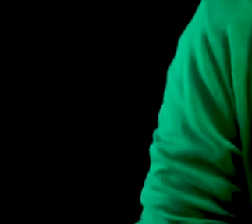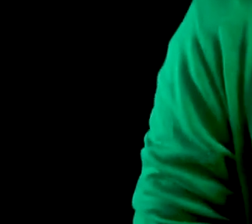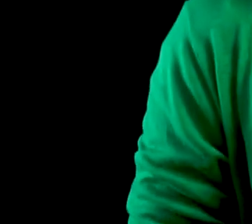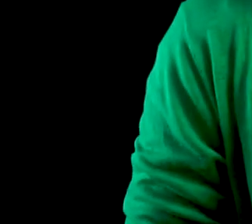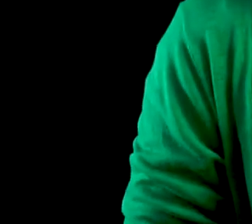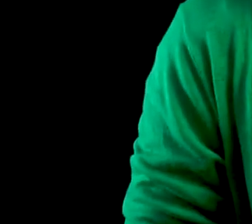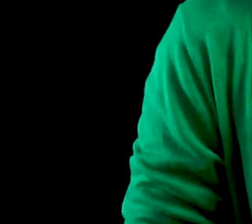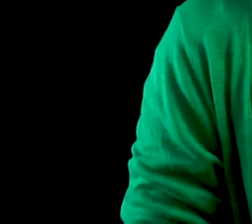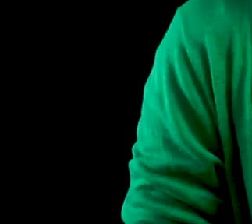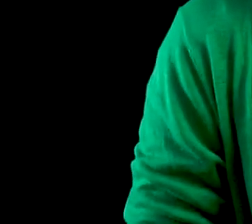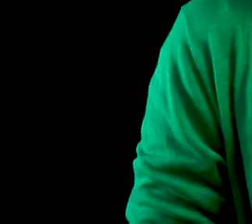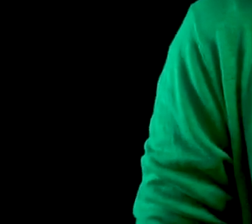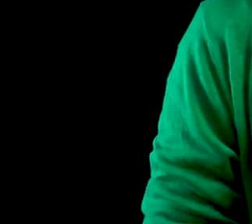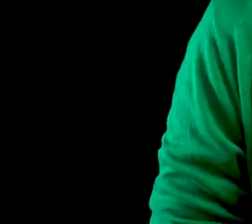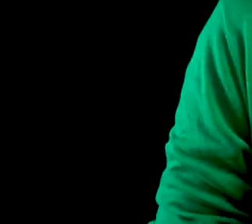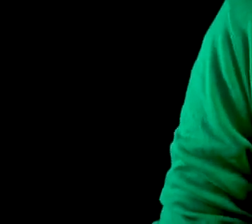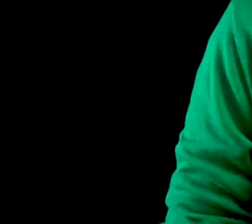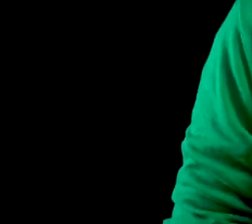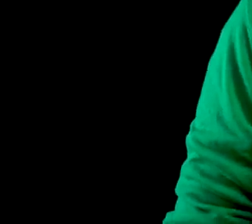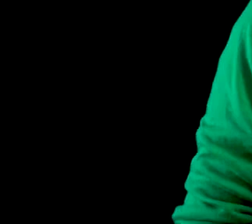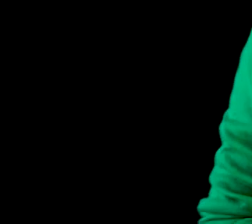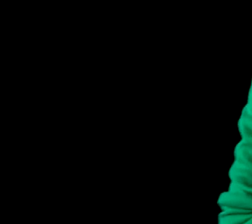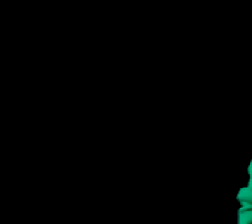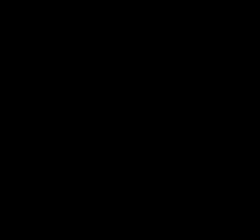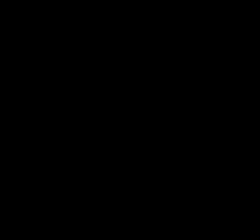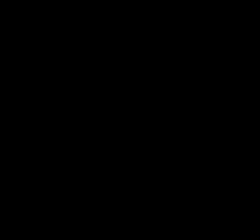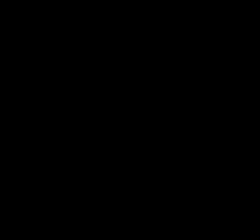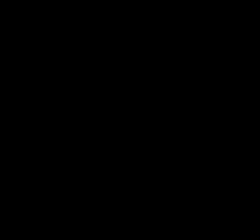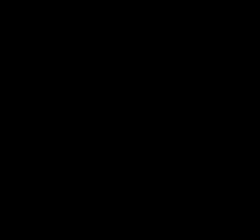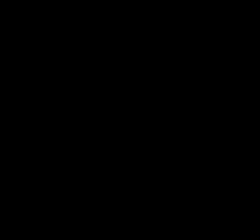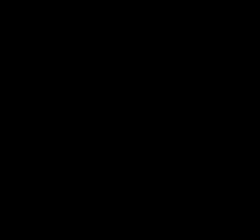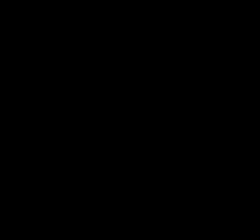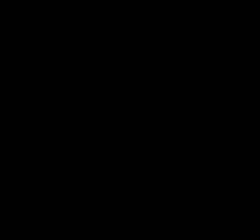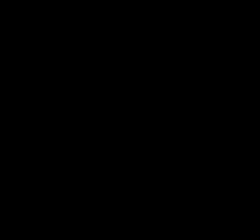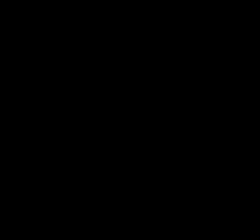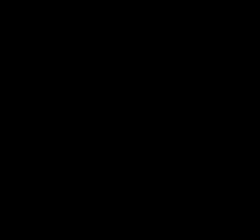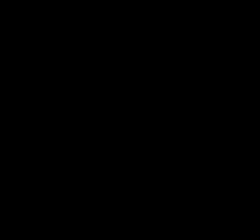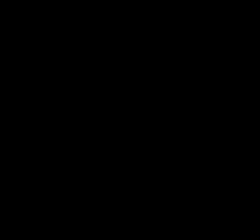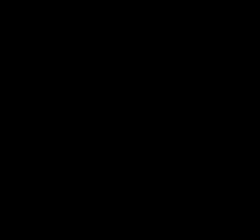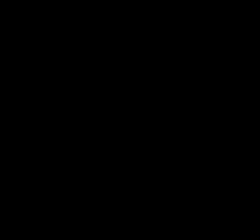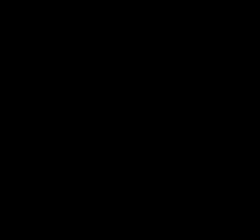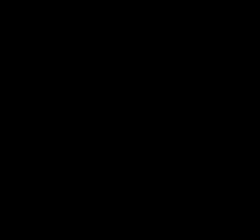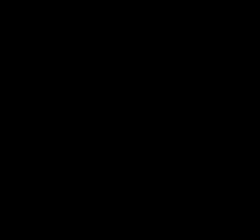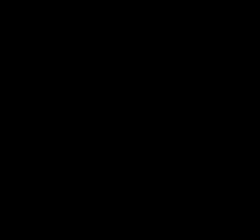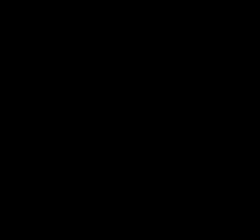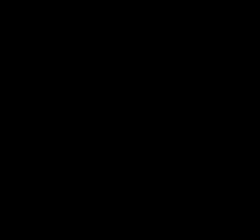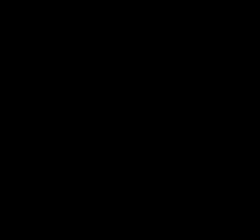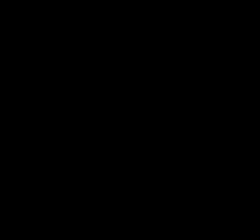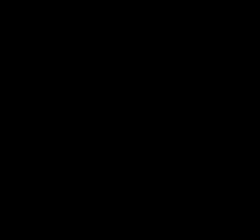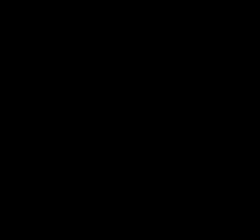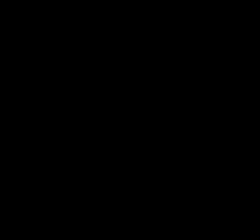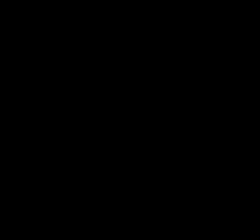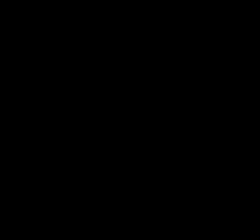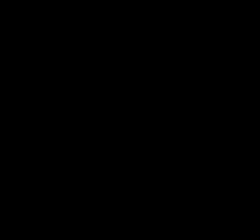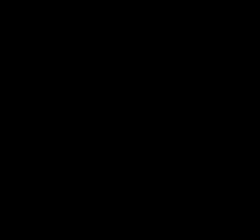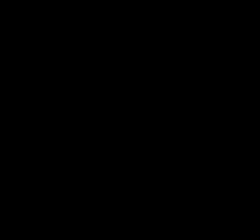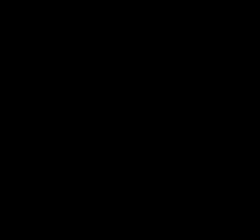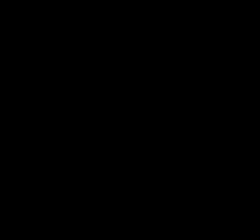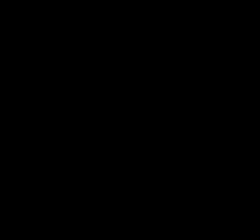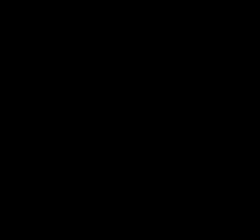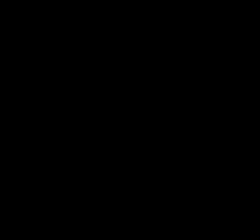Ce jour-là, ça fait déjà longtemps que les gens, la foule, suivent Jésus. Et tous ces gens se retrouvent dans un